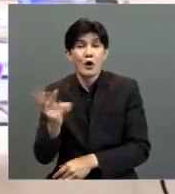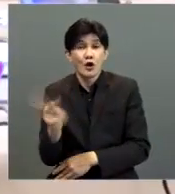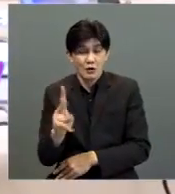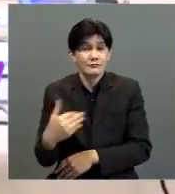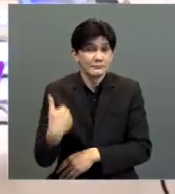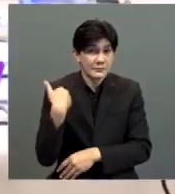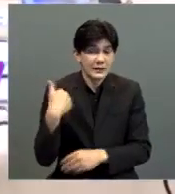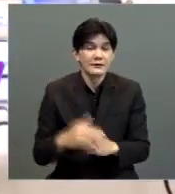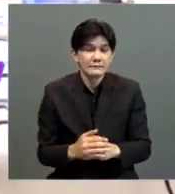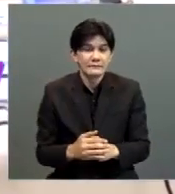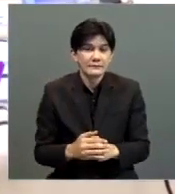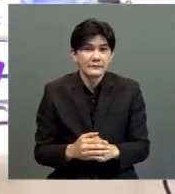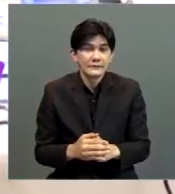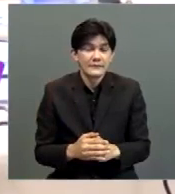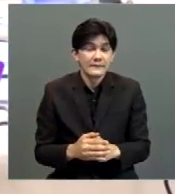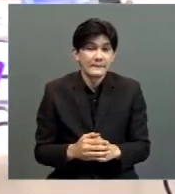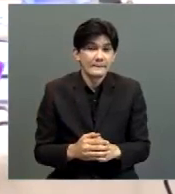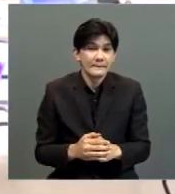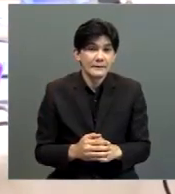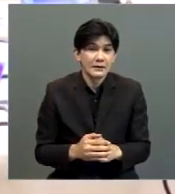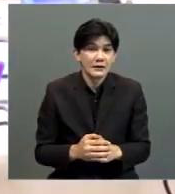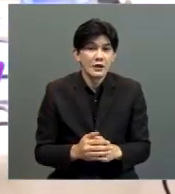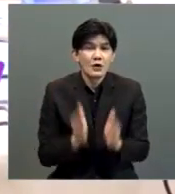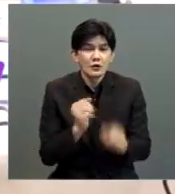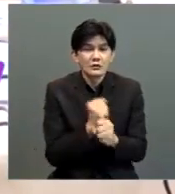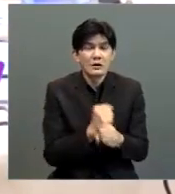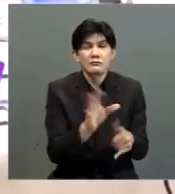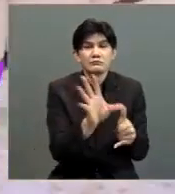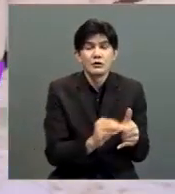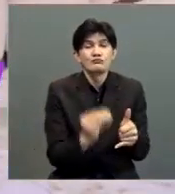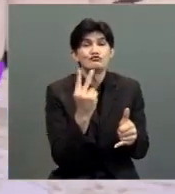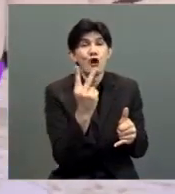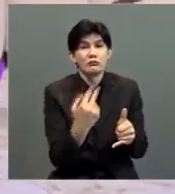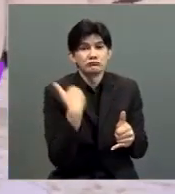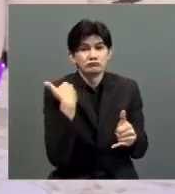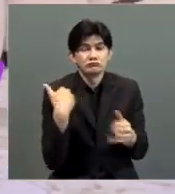วันพรุ่งนี้เป็นนัดพิเศษครับและถึงแม้ว่าจะมีเจ้าหน้าที่เข้ามาประสานงานกับศูนย์บริหารสำนักงานการแพร่ระบาดของครูบิว19หรือว่าสปขเนี่ยติดเชื้อไปแล้ว 2